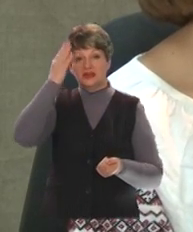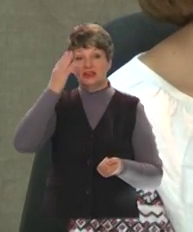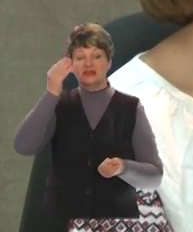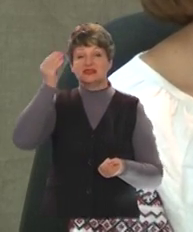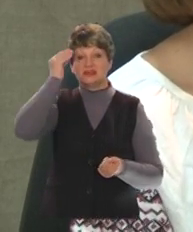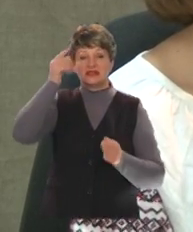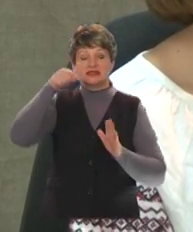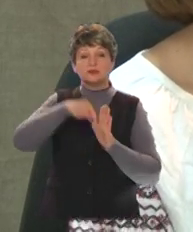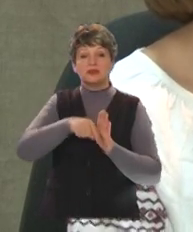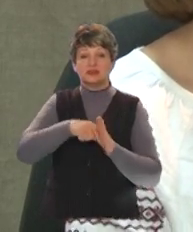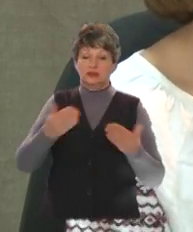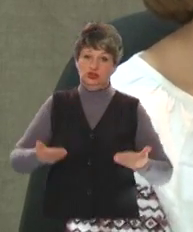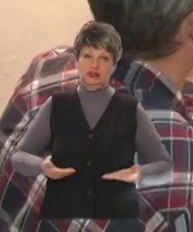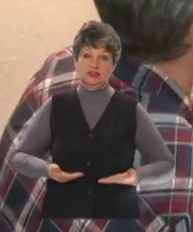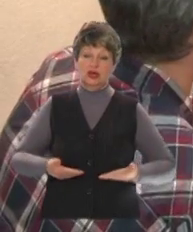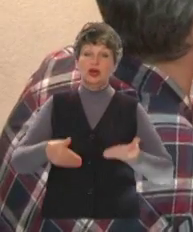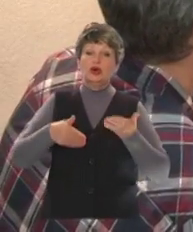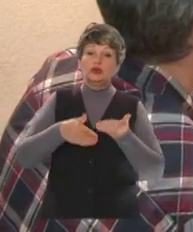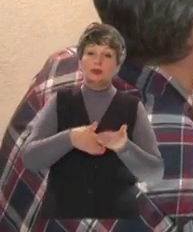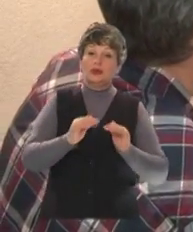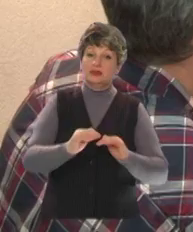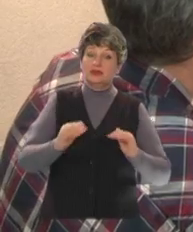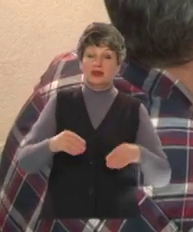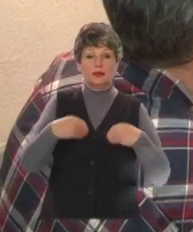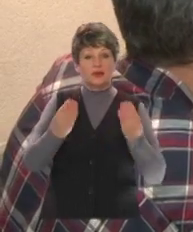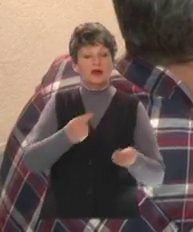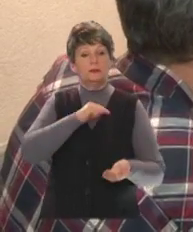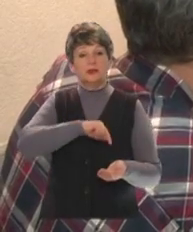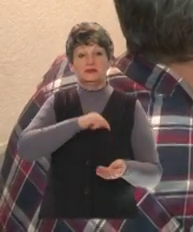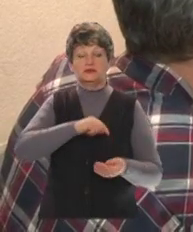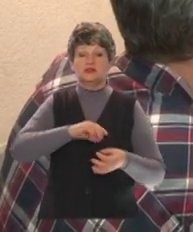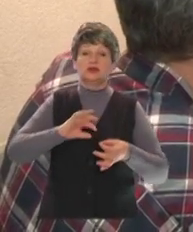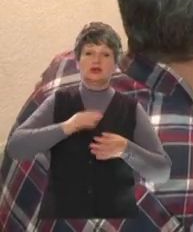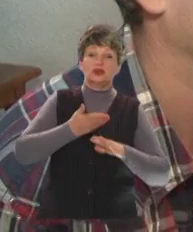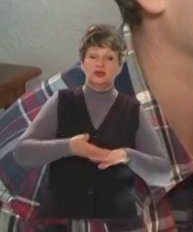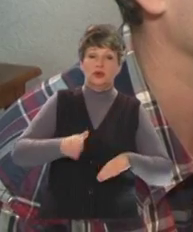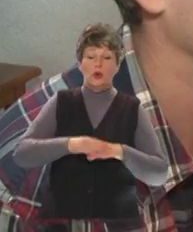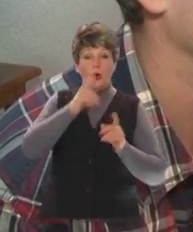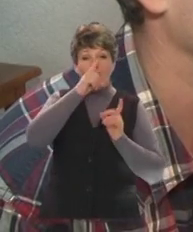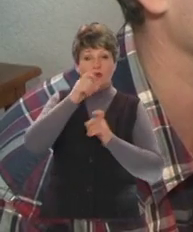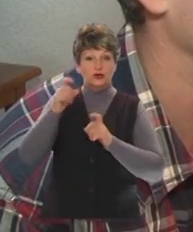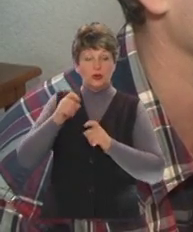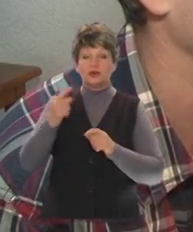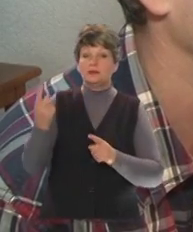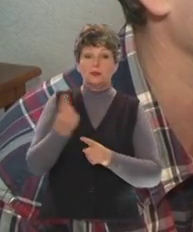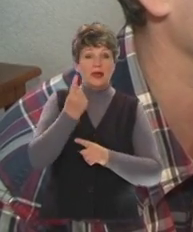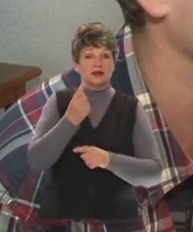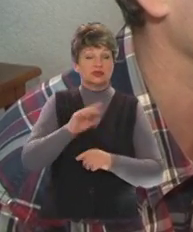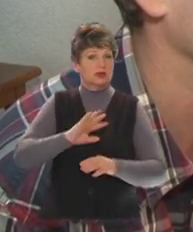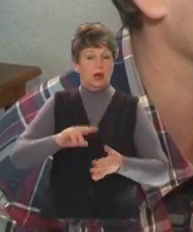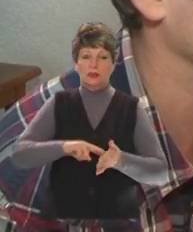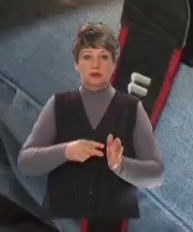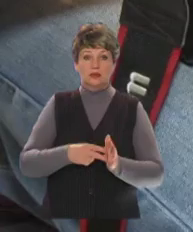мрію, смисл життя. Допомагати підліткам долати психологічні труднощі фотограф Олексій Бадер спершу